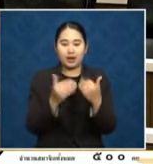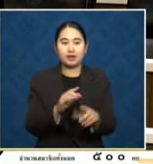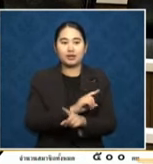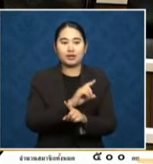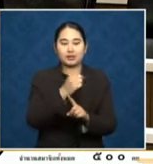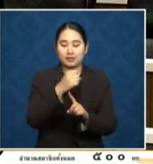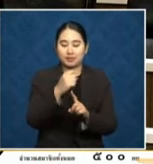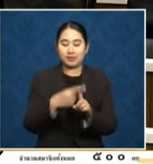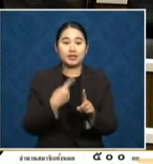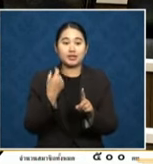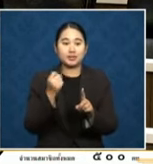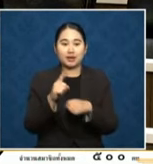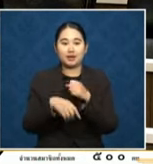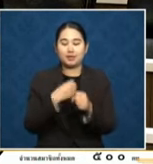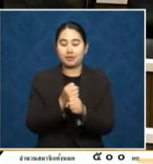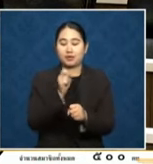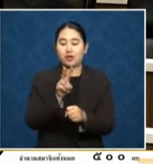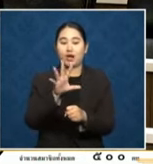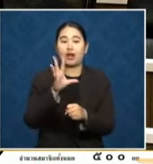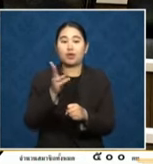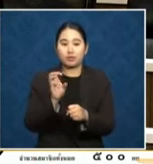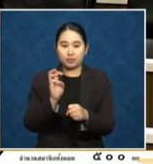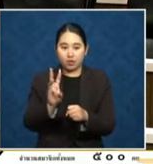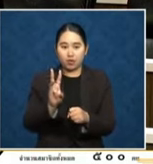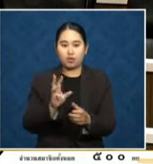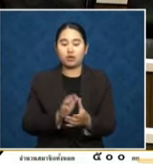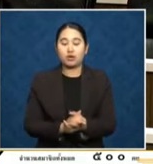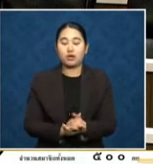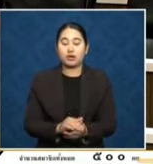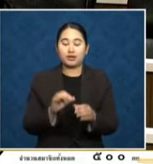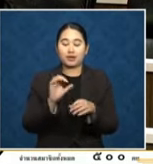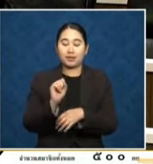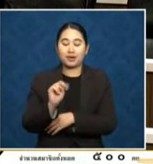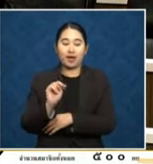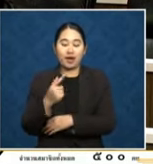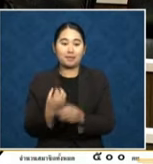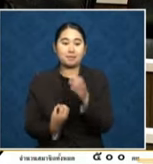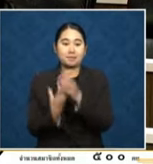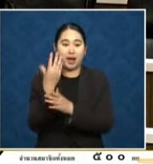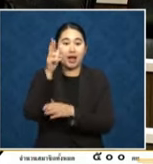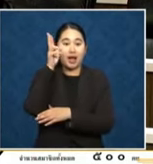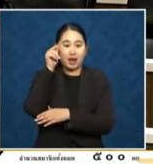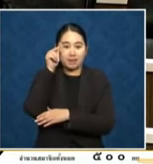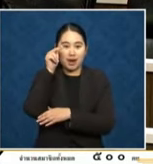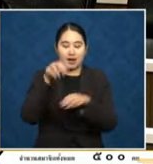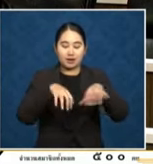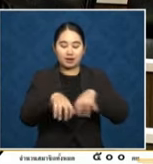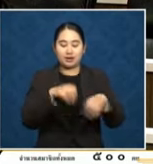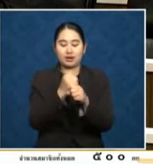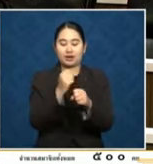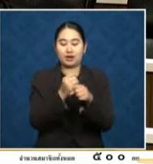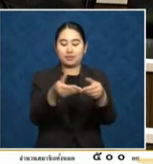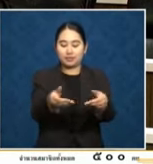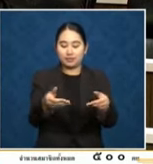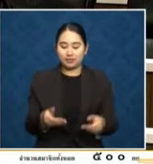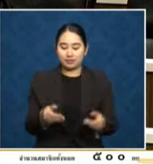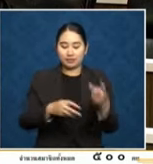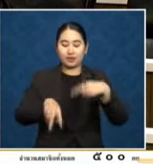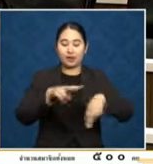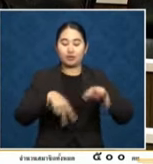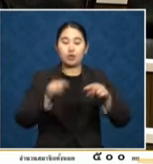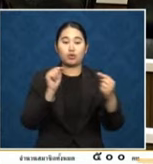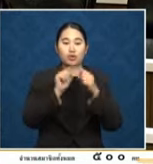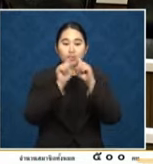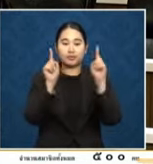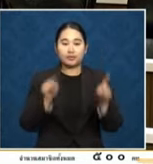ายน2566สำนักการทรัพยากรป่าไม้ที่3ลำปางจัดทำรายงานผลปฏิบัติงานสำรวจการครอบ